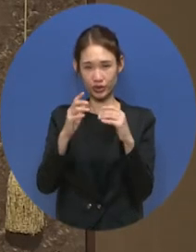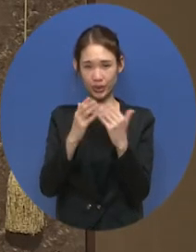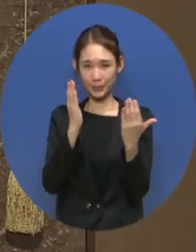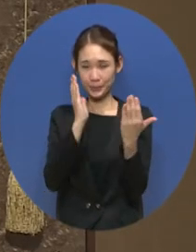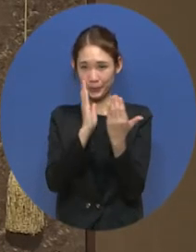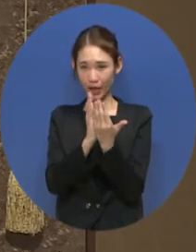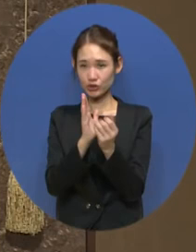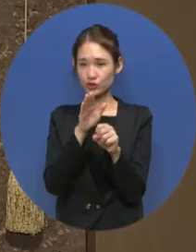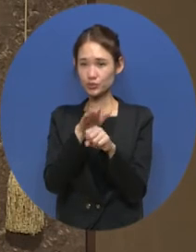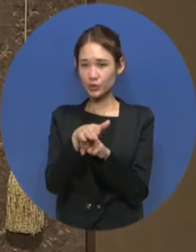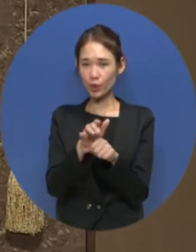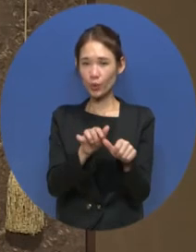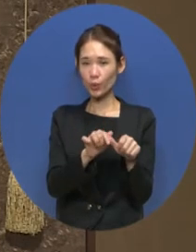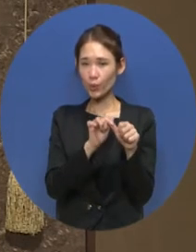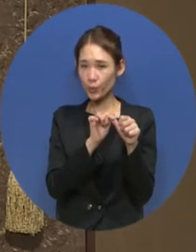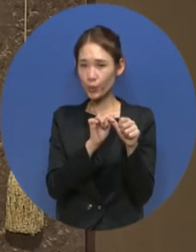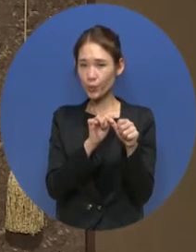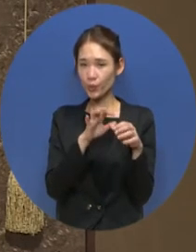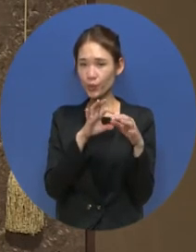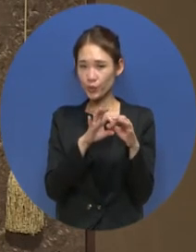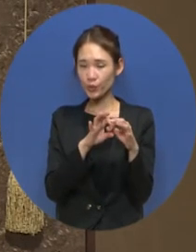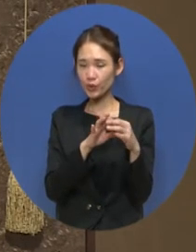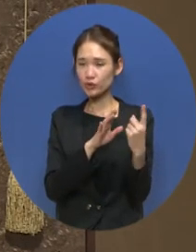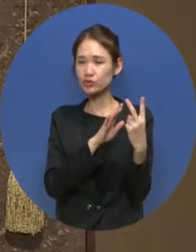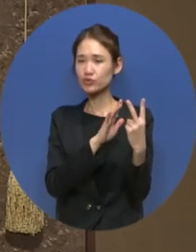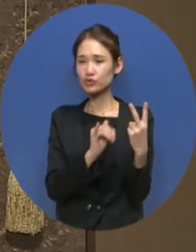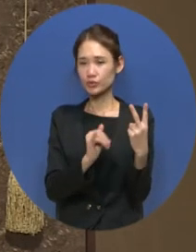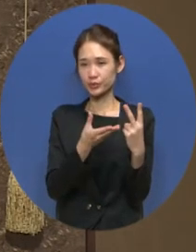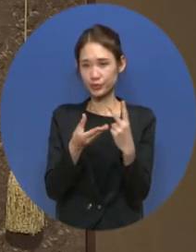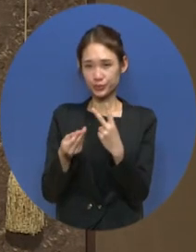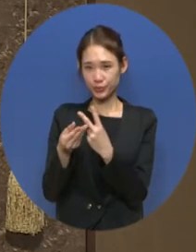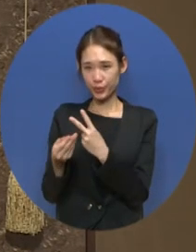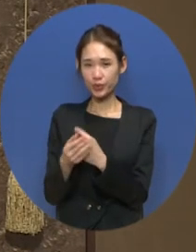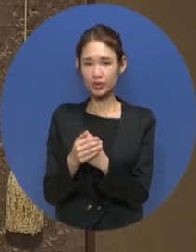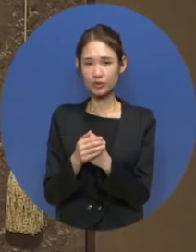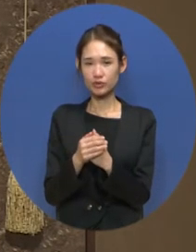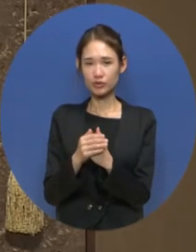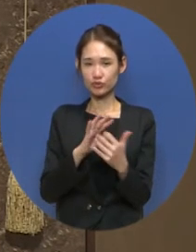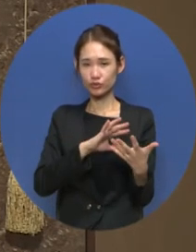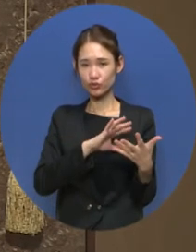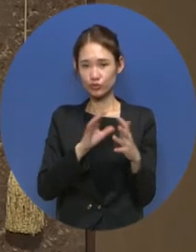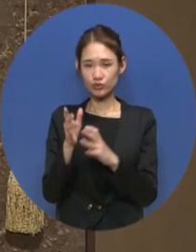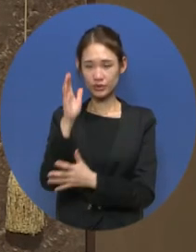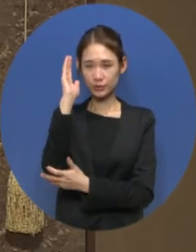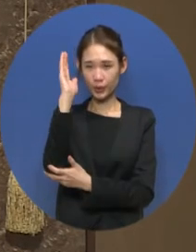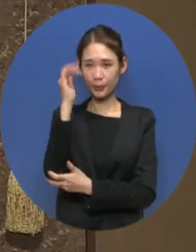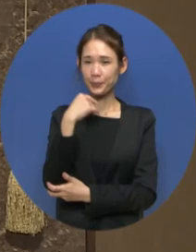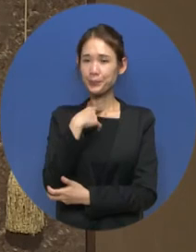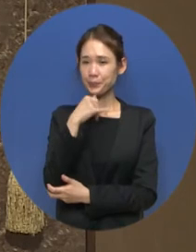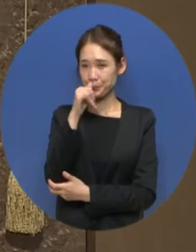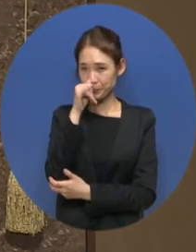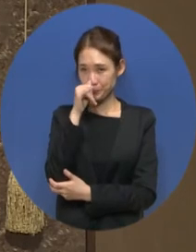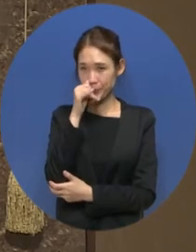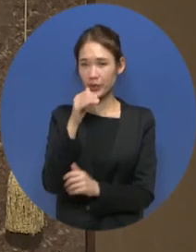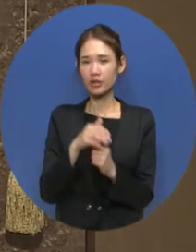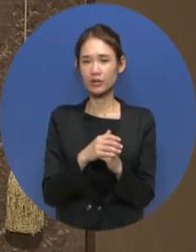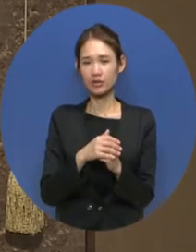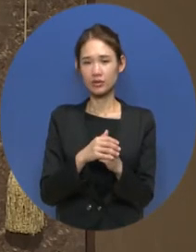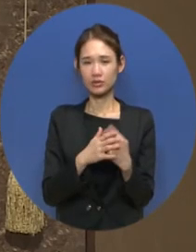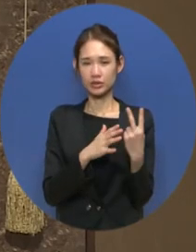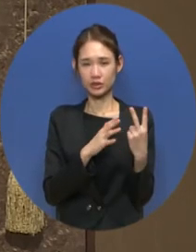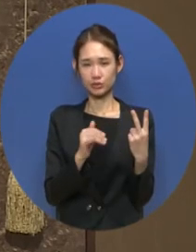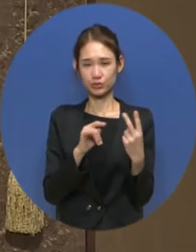맞춤형 고용의 대가인 두 분을 모셔다가 네. 국제 세미나를 했었는데